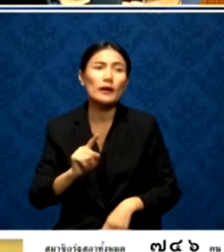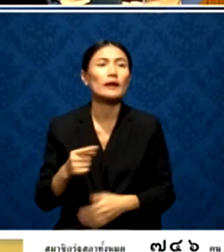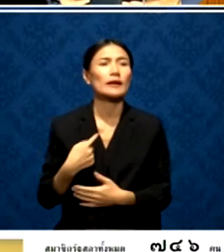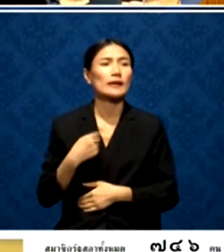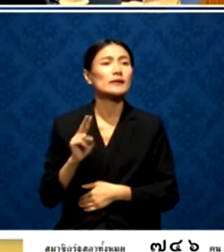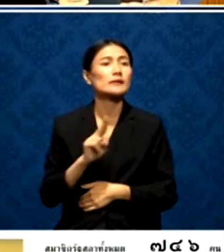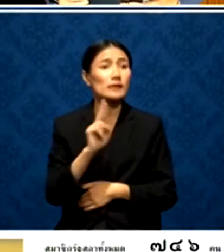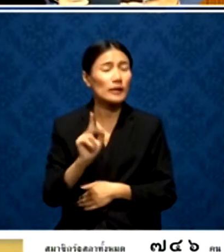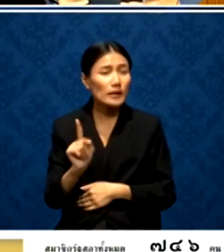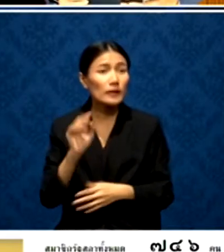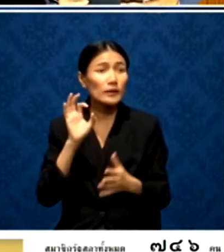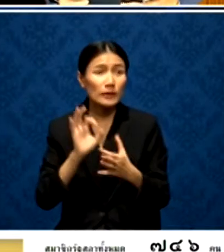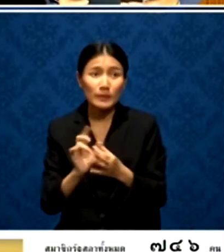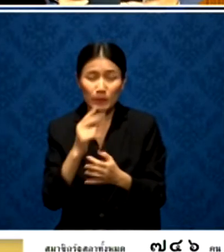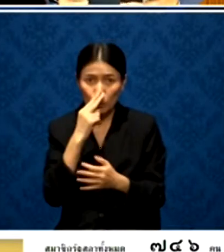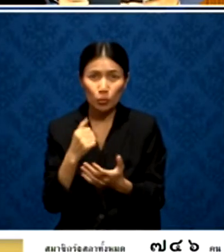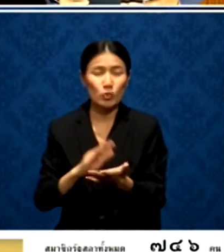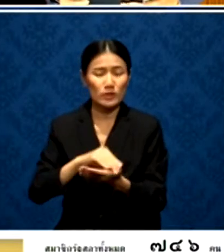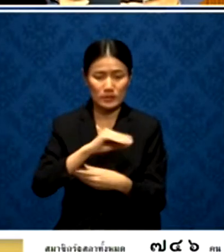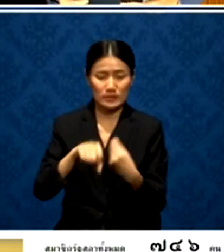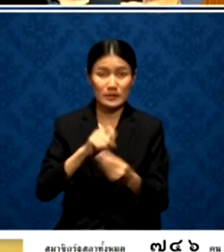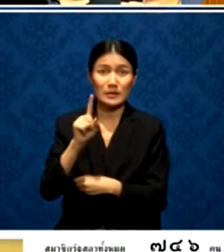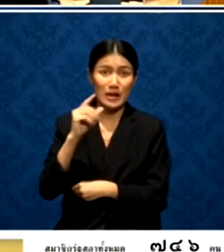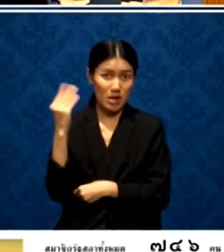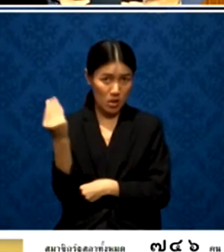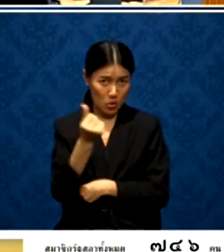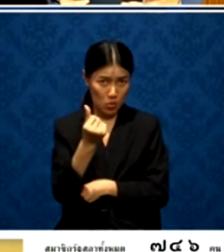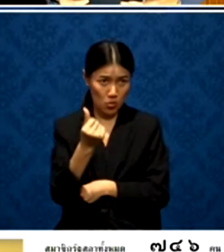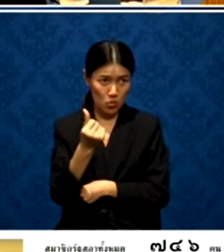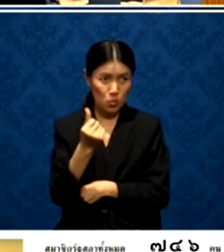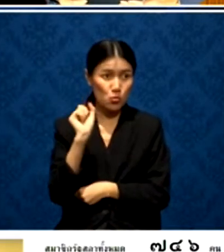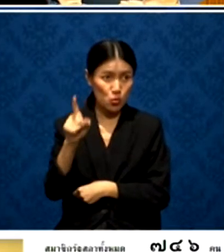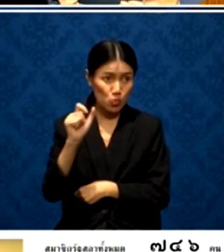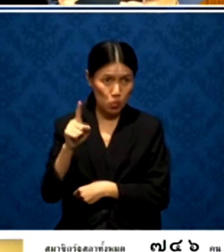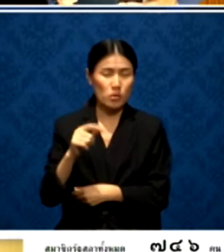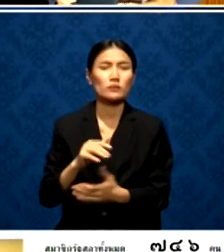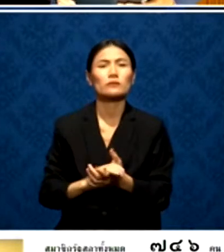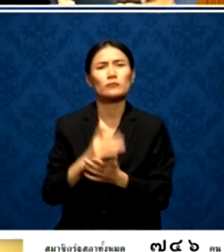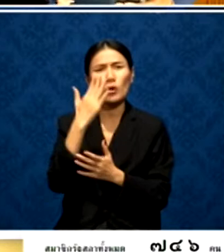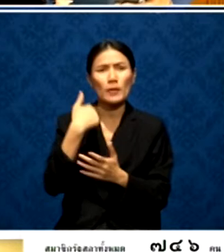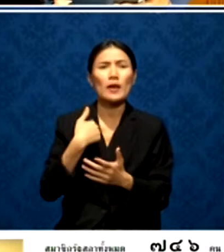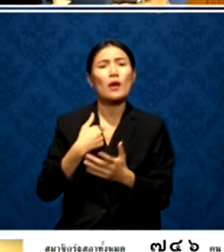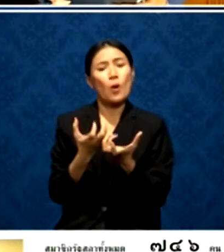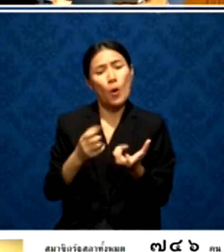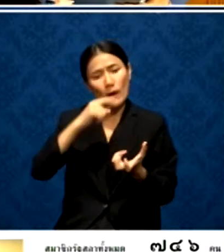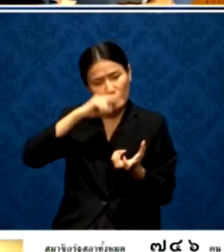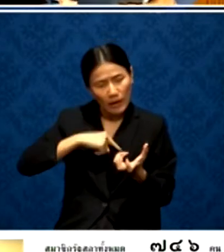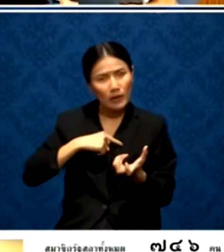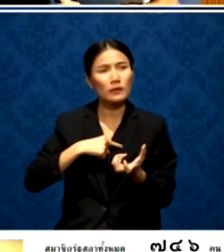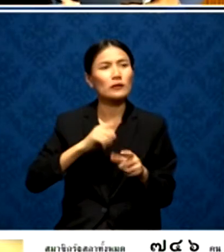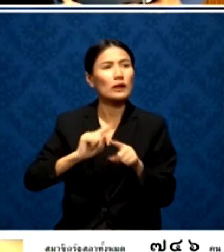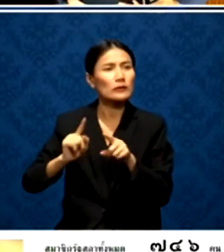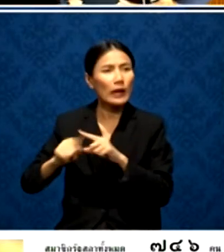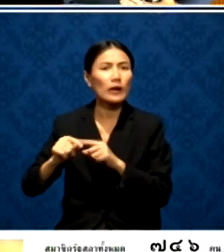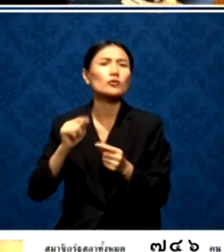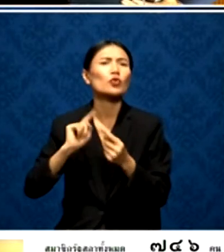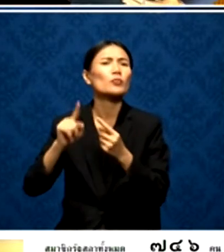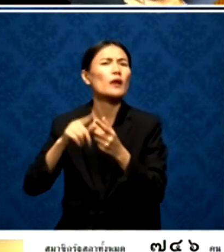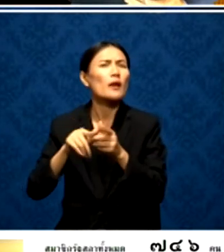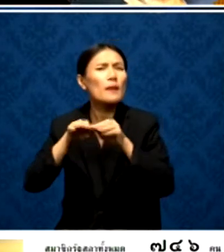กเพื่อเปิดประตูการค้าสู่ตลาดใหม่ๆให้สินค้าและการบริการของประเทศไทยอาทิกลุ่มสหภาพยุโร